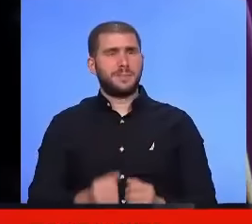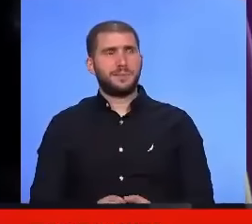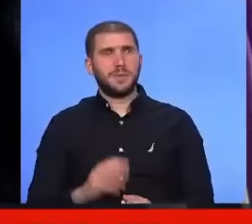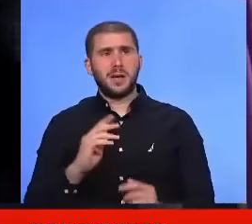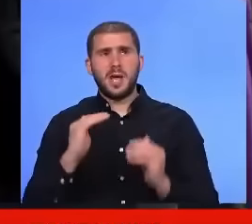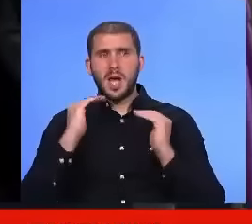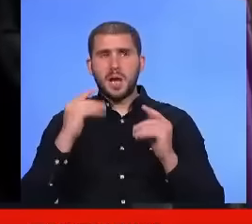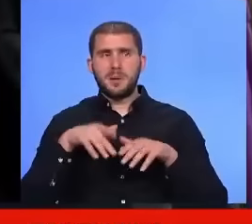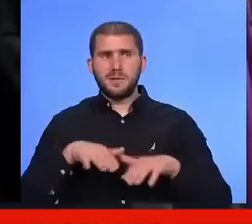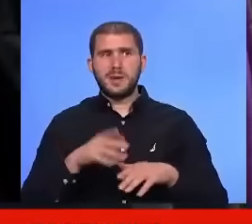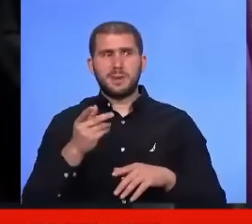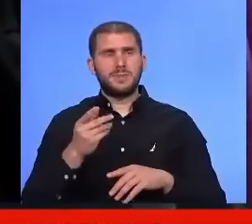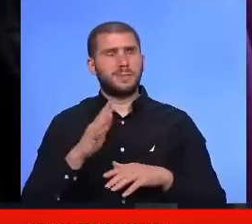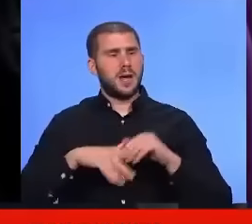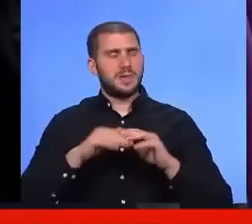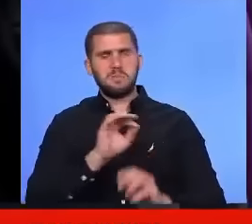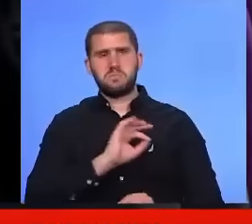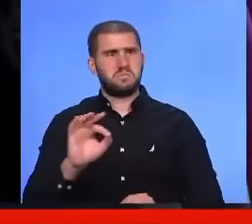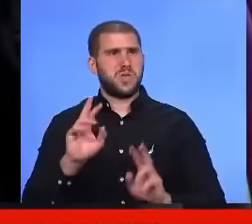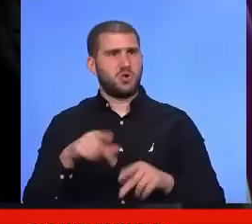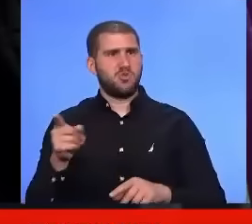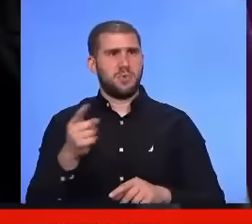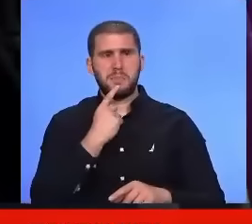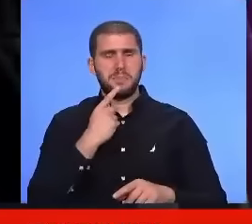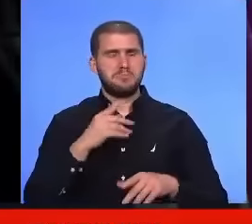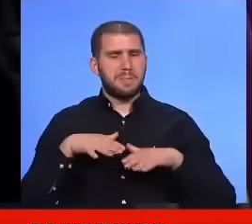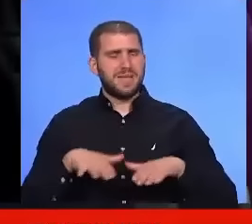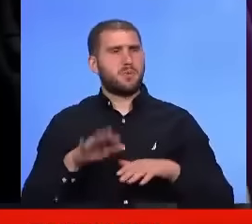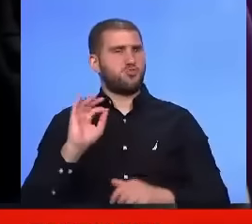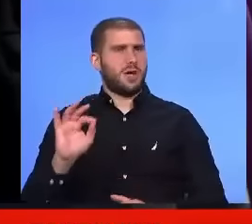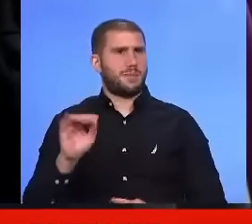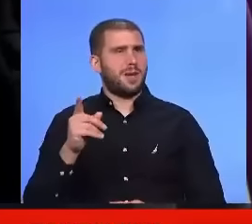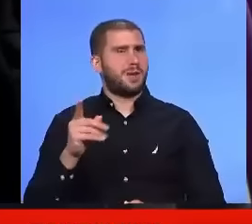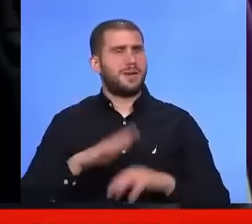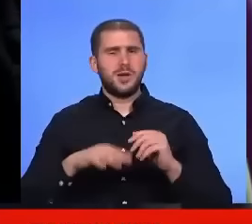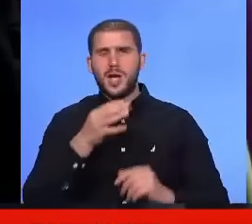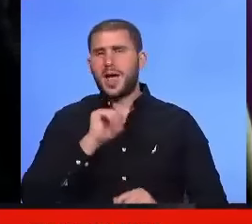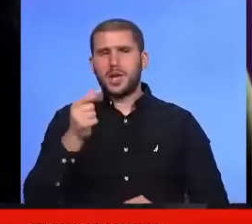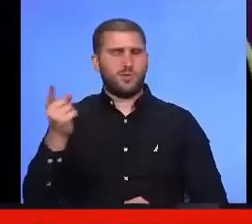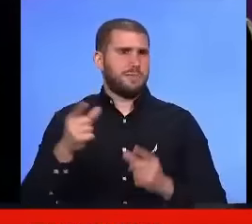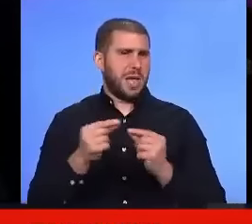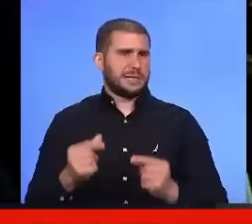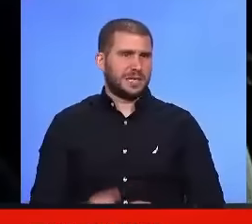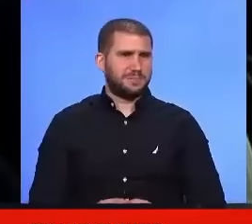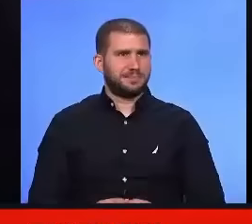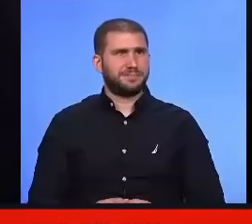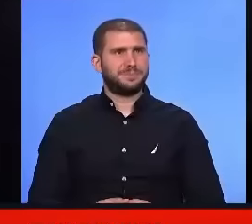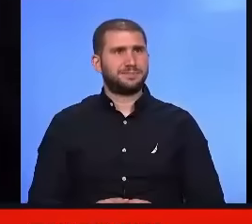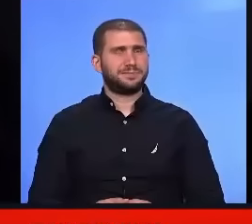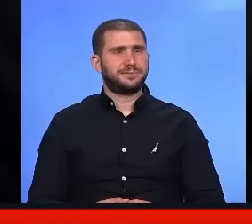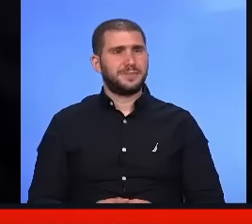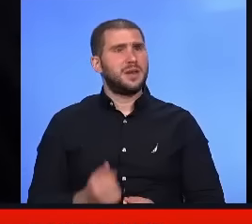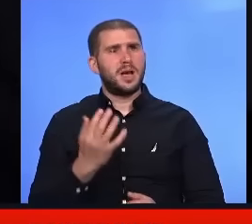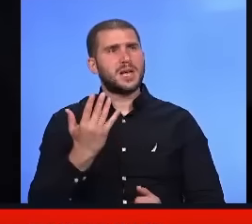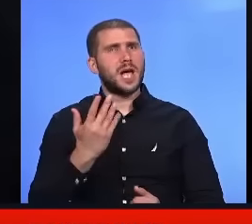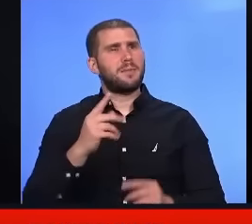מעולה. אין ידיים יותר טובות, אומרים, במתפרות, אין יותר ידיים טובות יותר מהעזתים. כמה